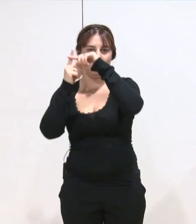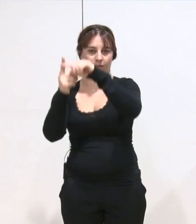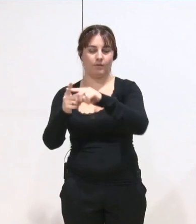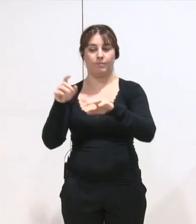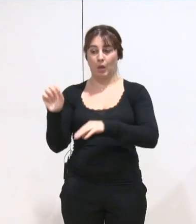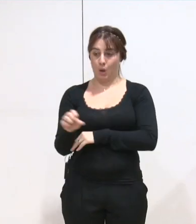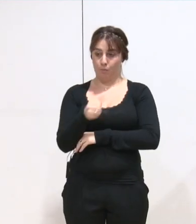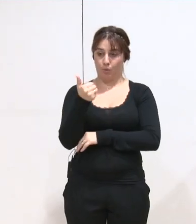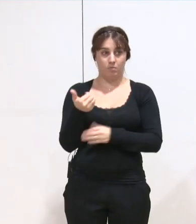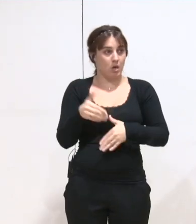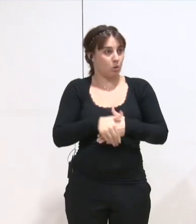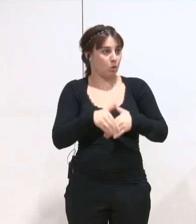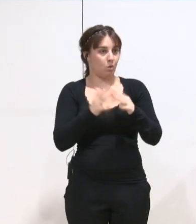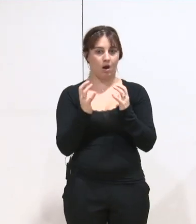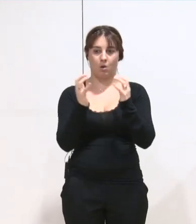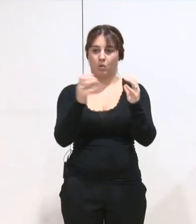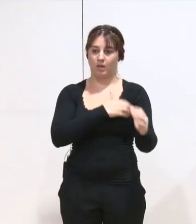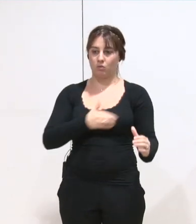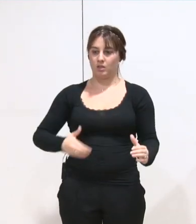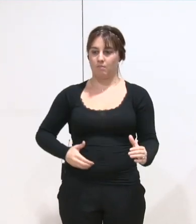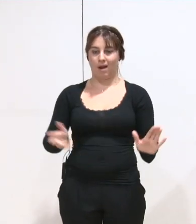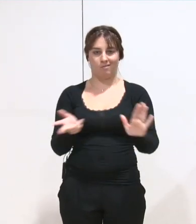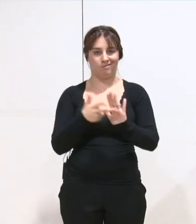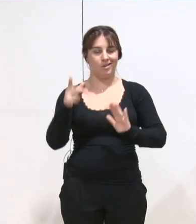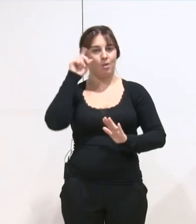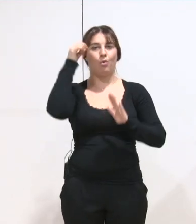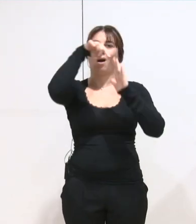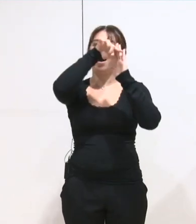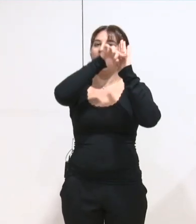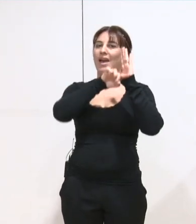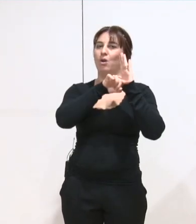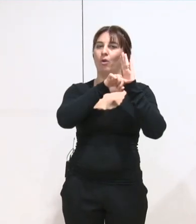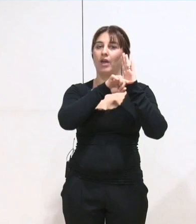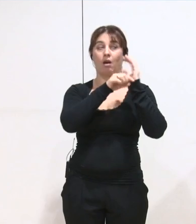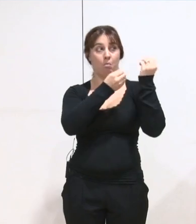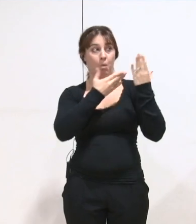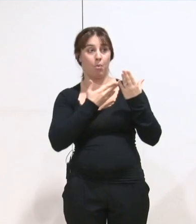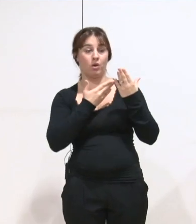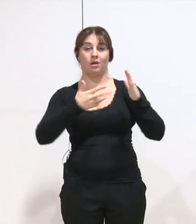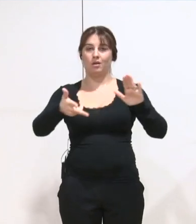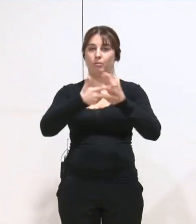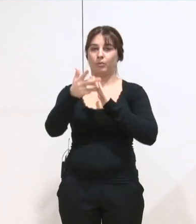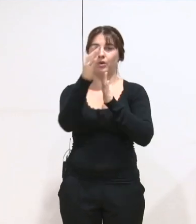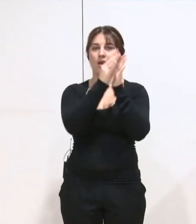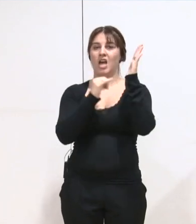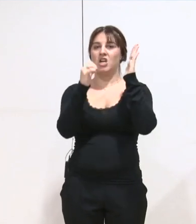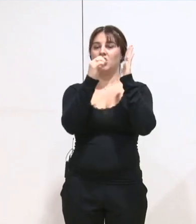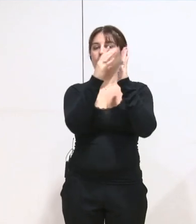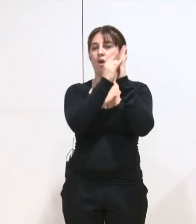d'adopter, lors de ce conseil municipal, puisque le cadre réglementaire nous y invite, donc d'adopter la charte de